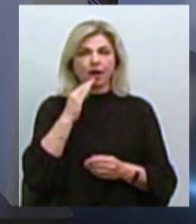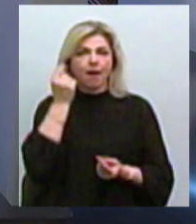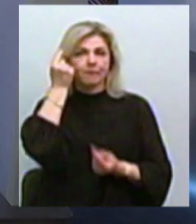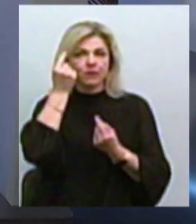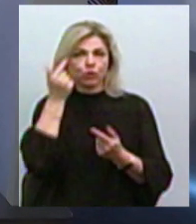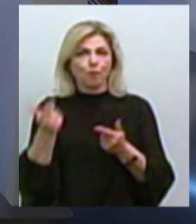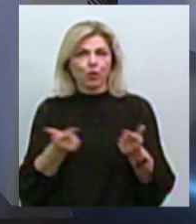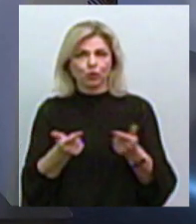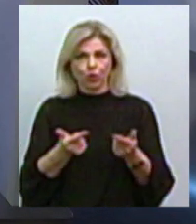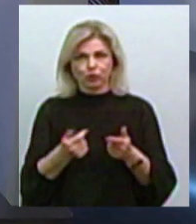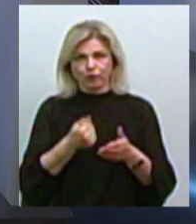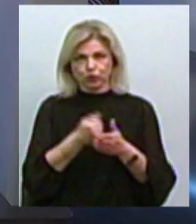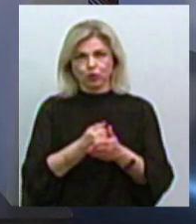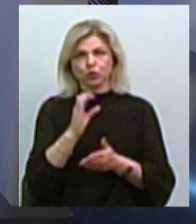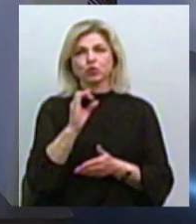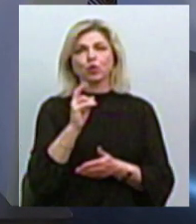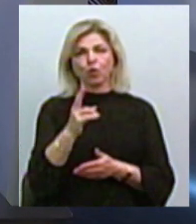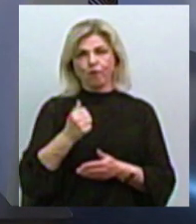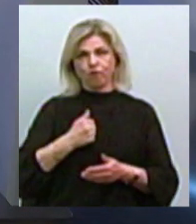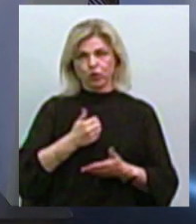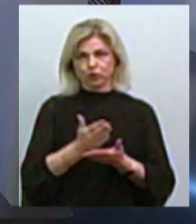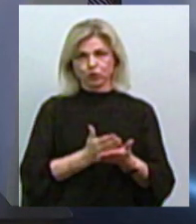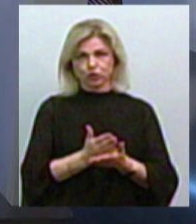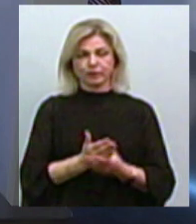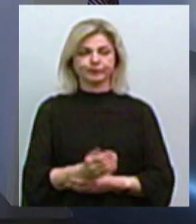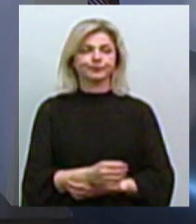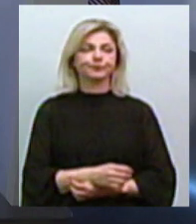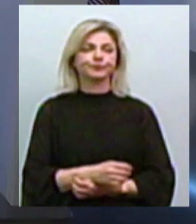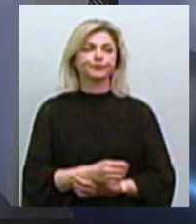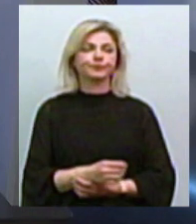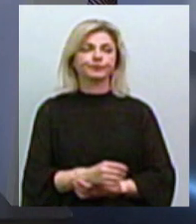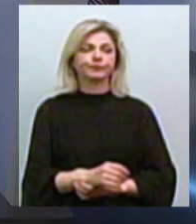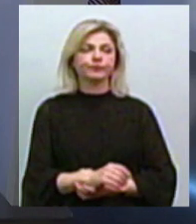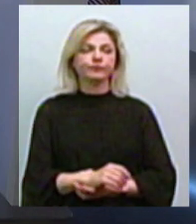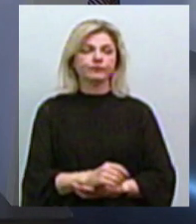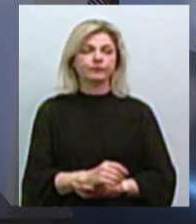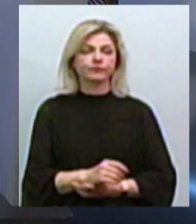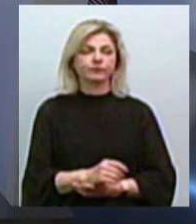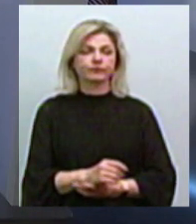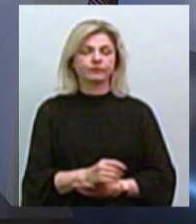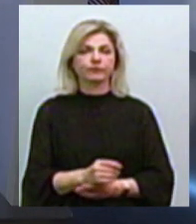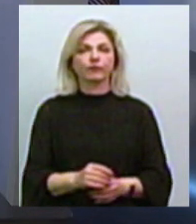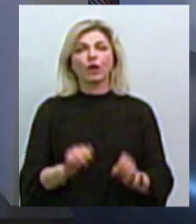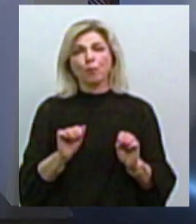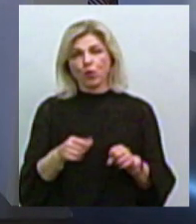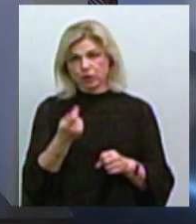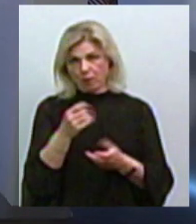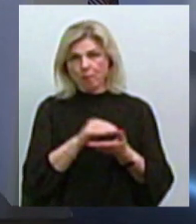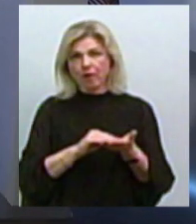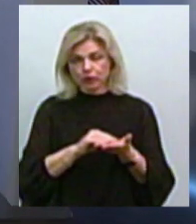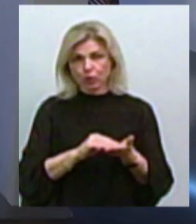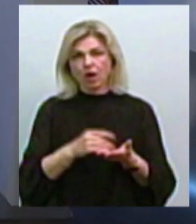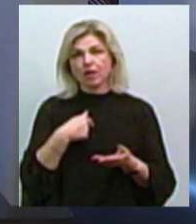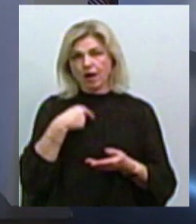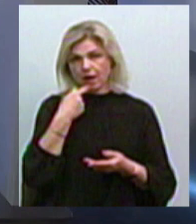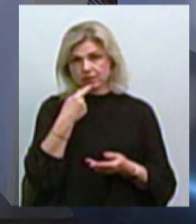підготуватись до строкової служби? Ну, трошки, може, повторюсь, адже я от